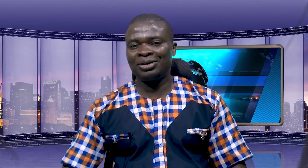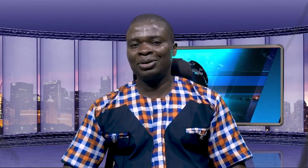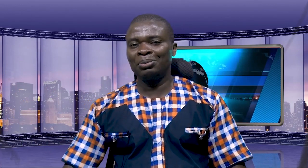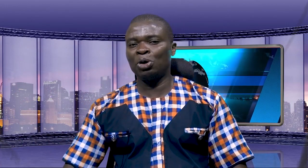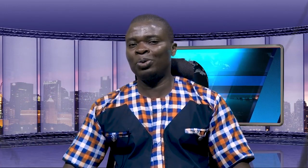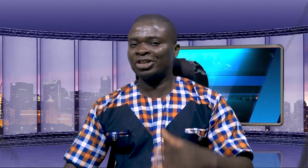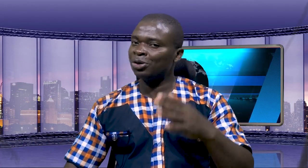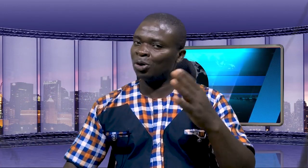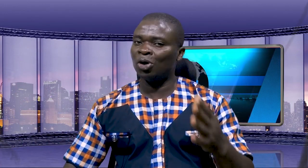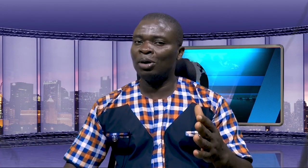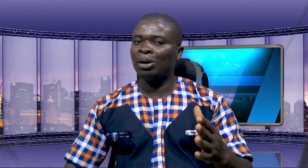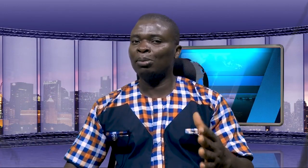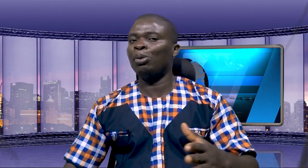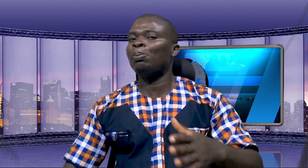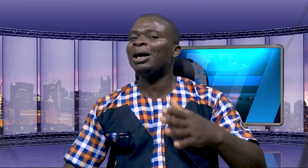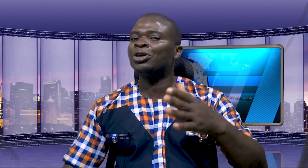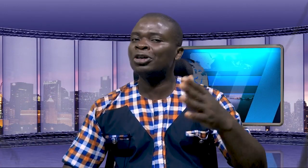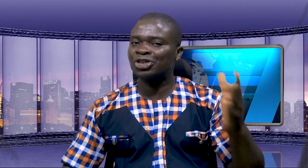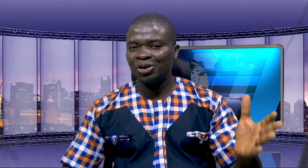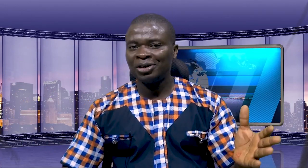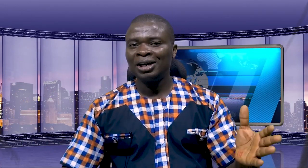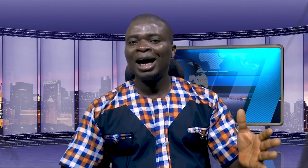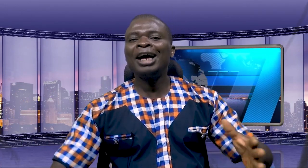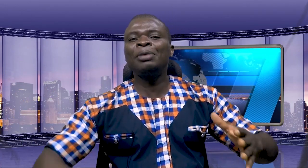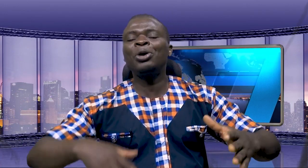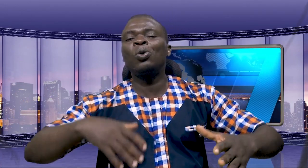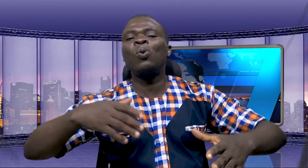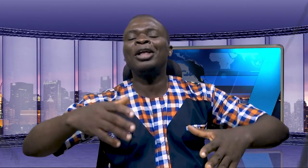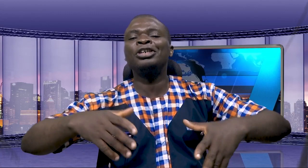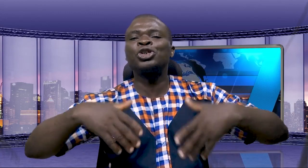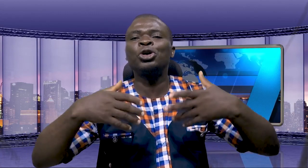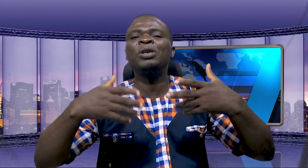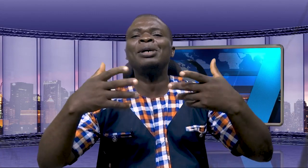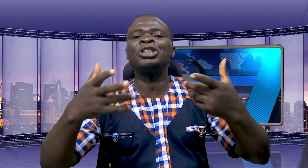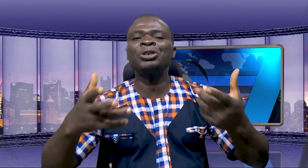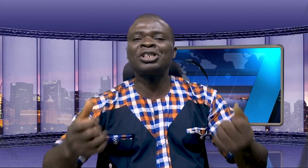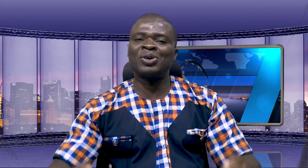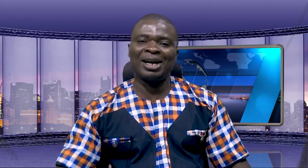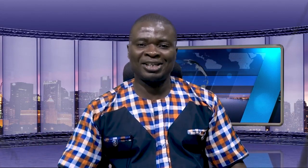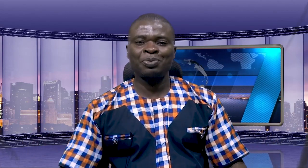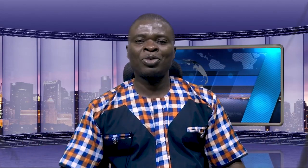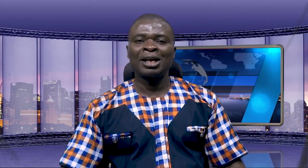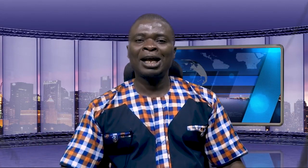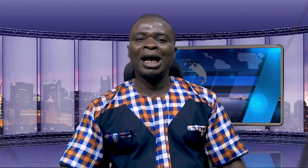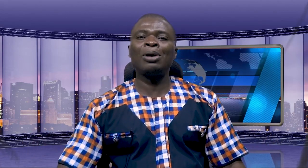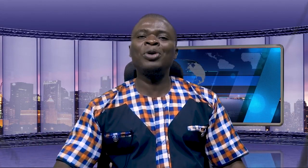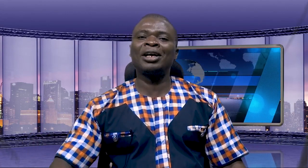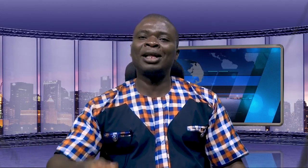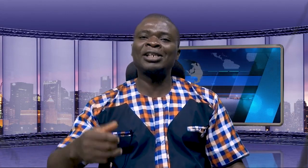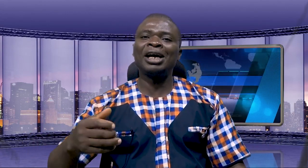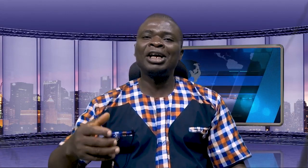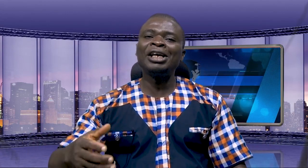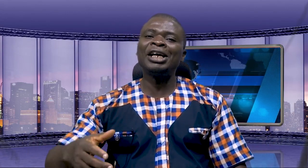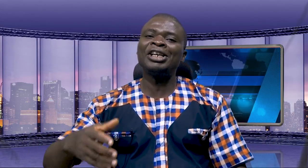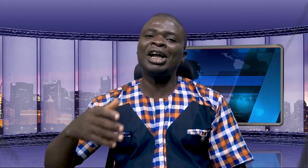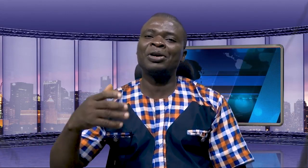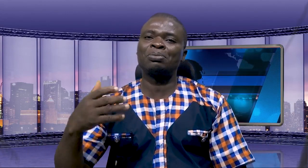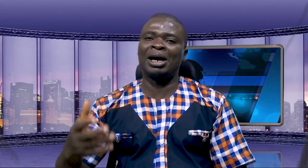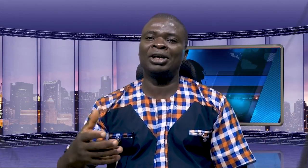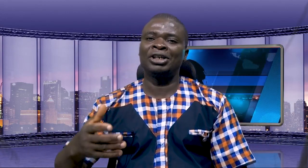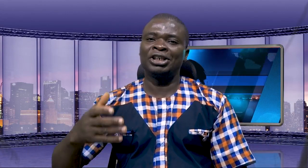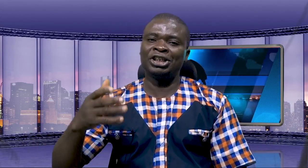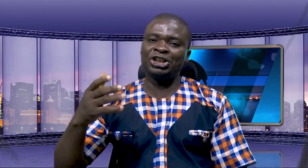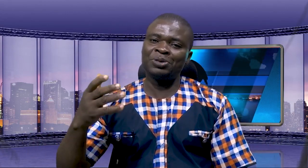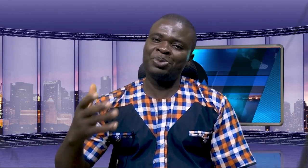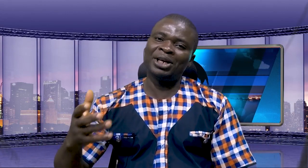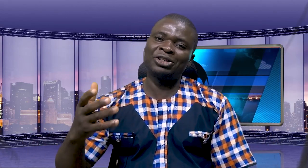anya, maọbụ ezinụlọ, maọbụ mmadụ ọzọ. Anyị na-eme ka okwukwe anyị too n'ime Jizọs Kraịst, ka anyị nwee ike nata ihe dị anyị